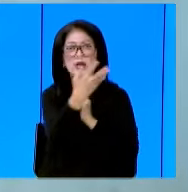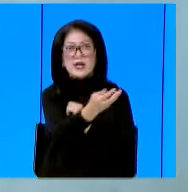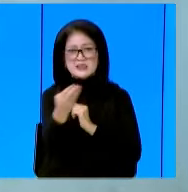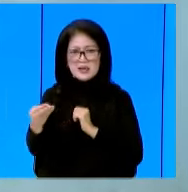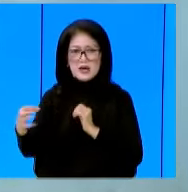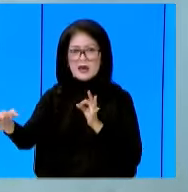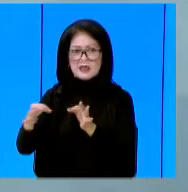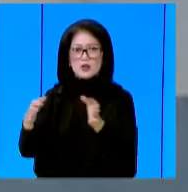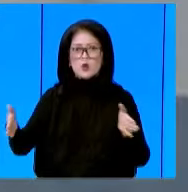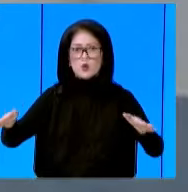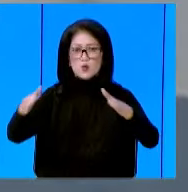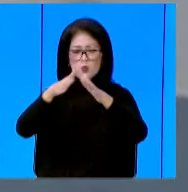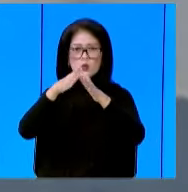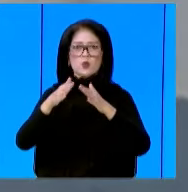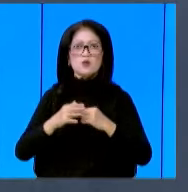lereng gunung.